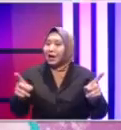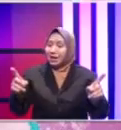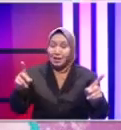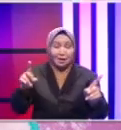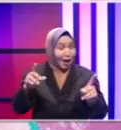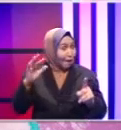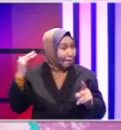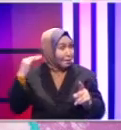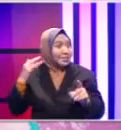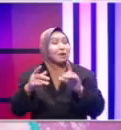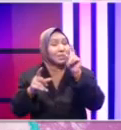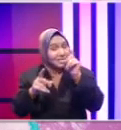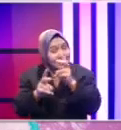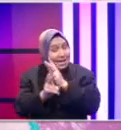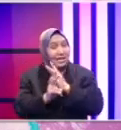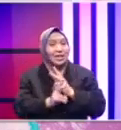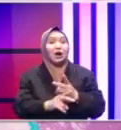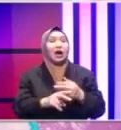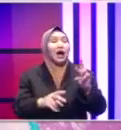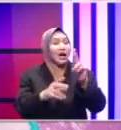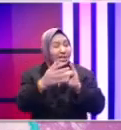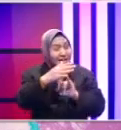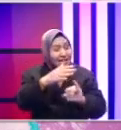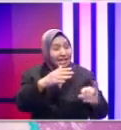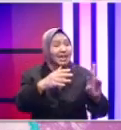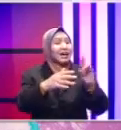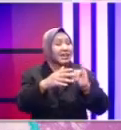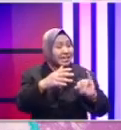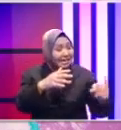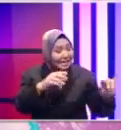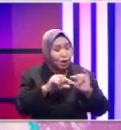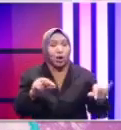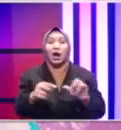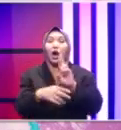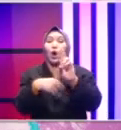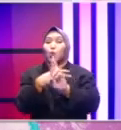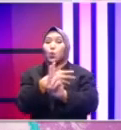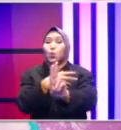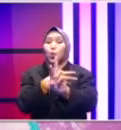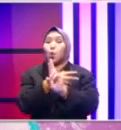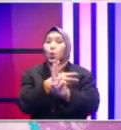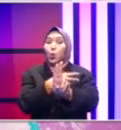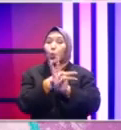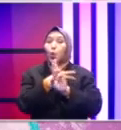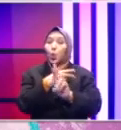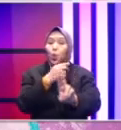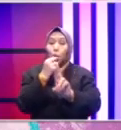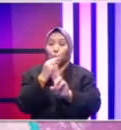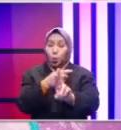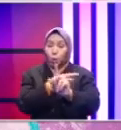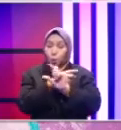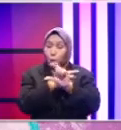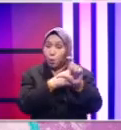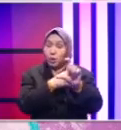jadi kita betah ri1 kemudian out tebal bayi depan oke depan dan yang ketiga